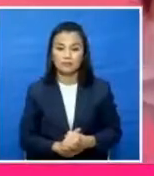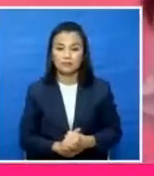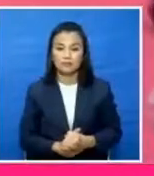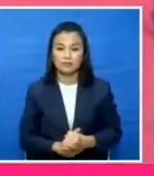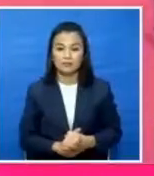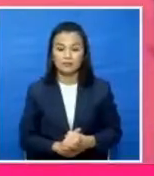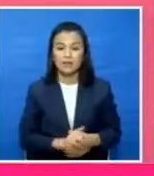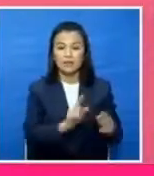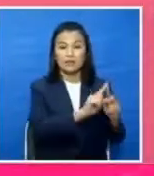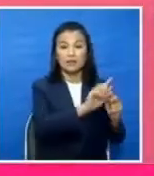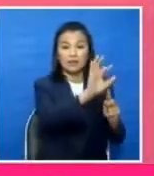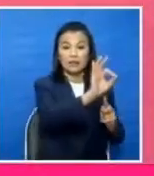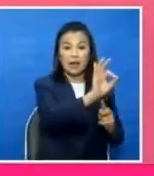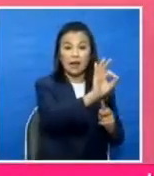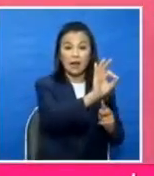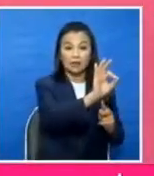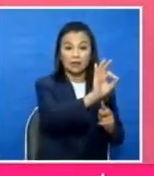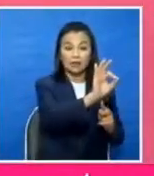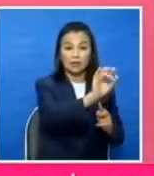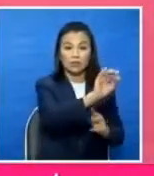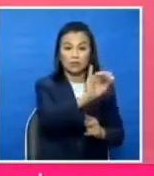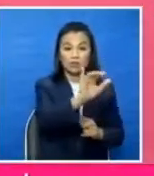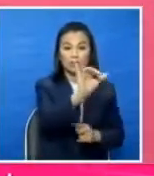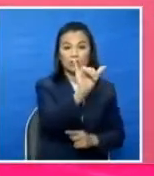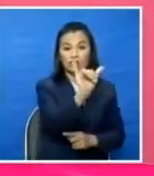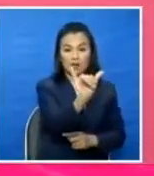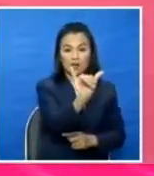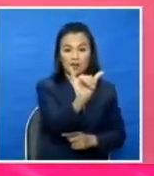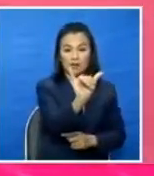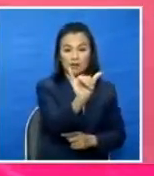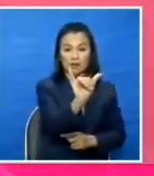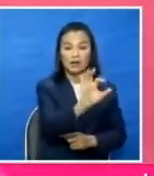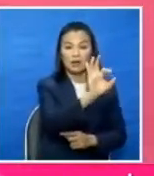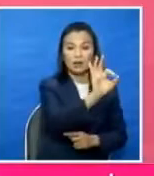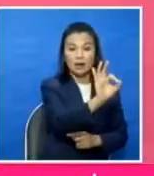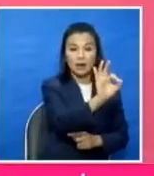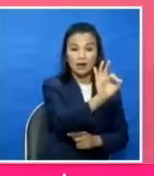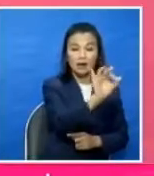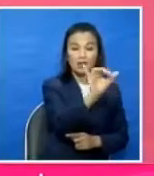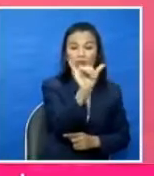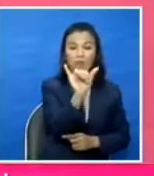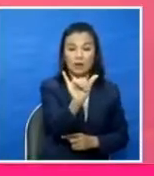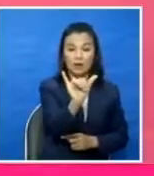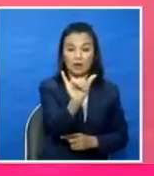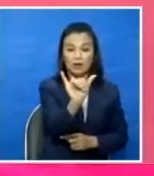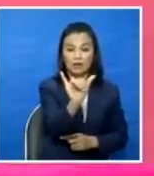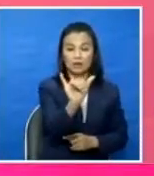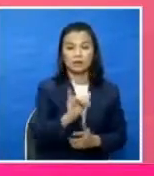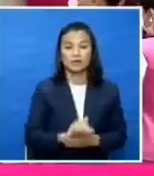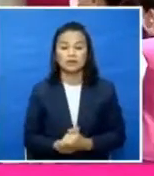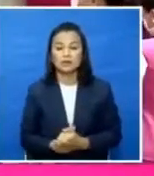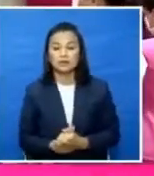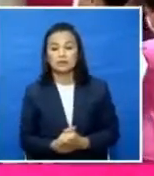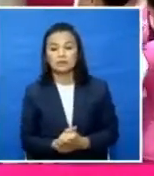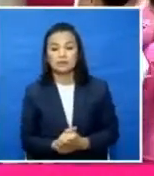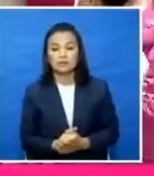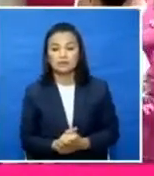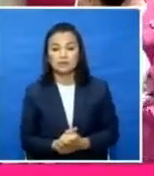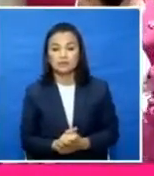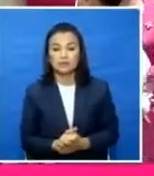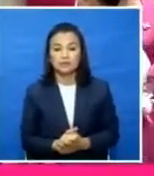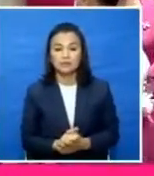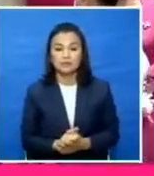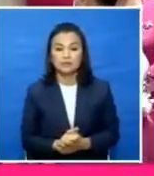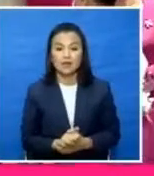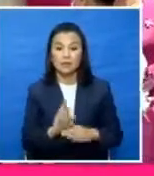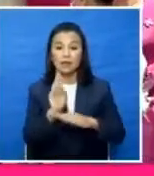ได้งวดที่9หมวดอักษร Y งวดที่9หมวดอักษร Y จะได้ทำการออกร